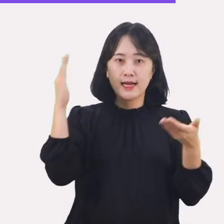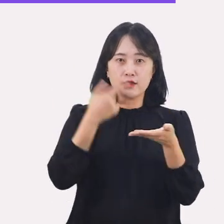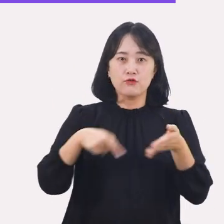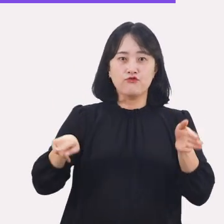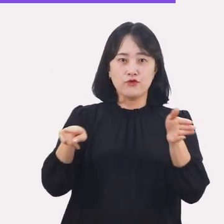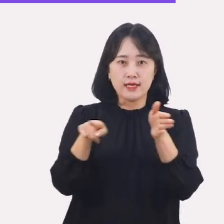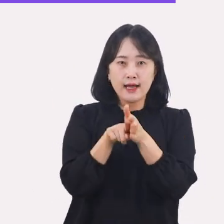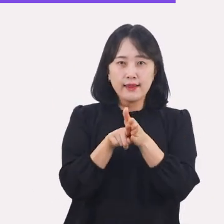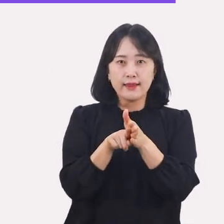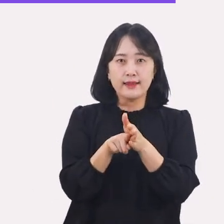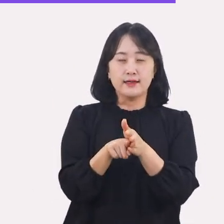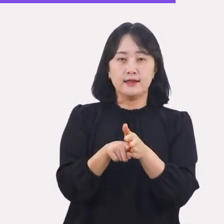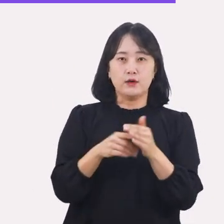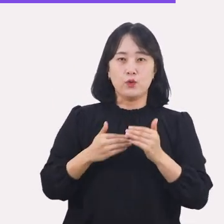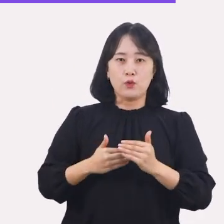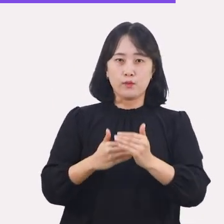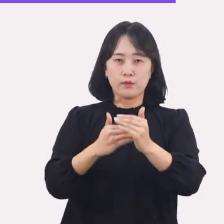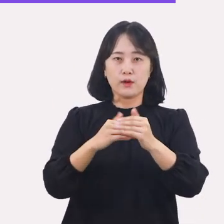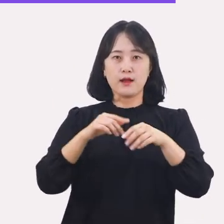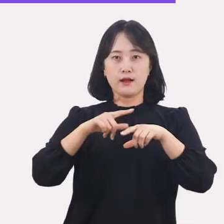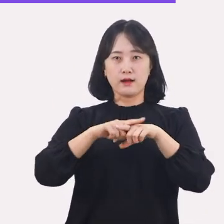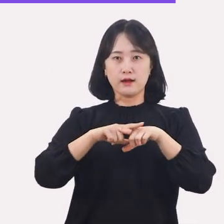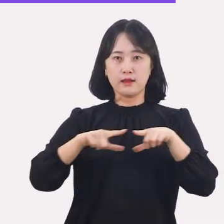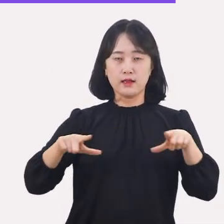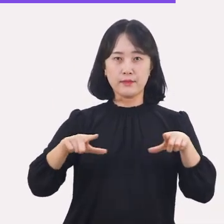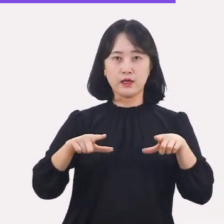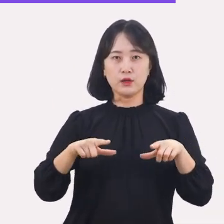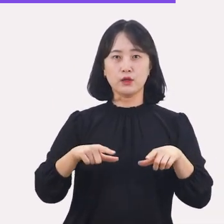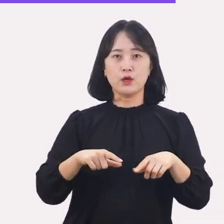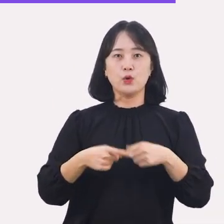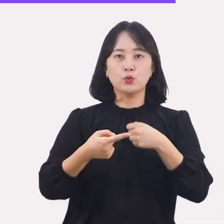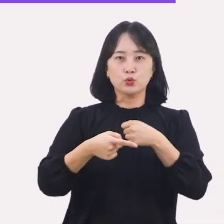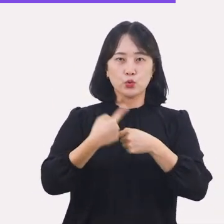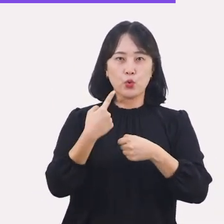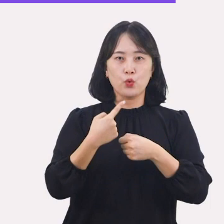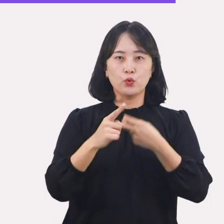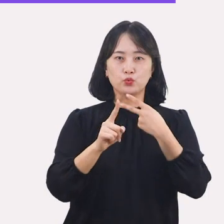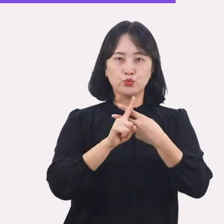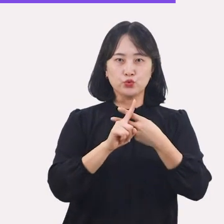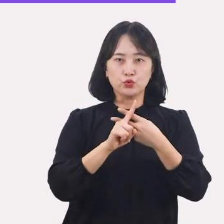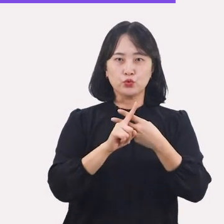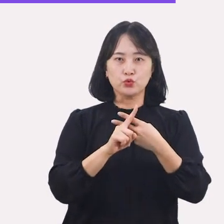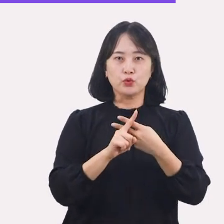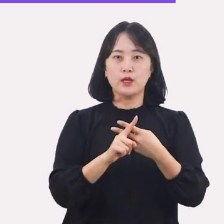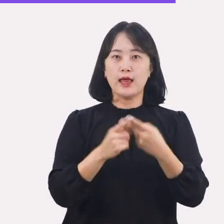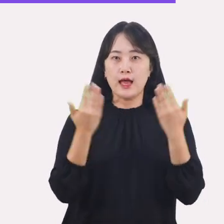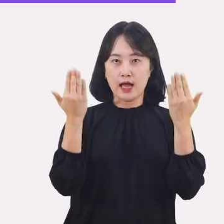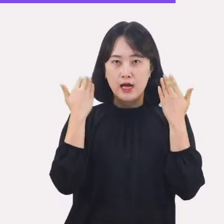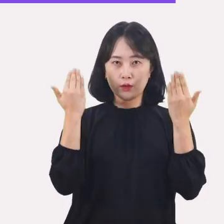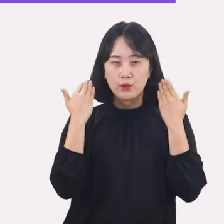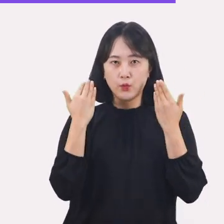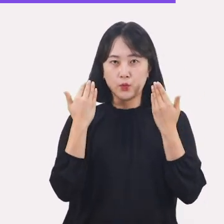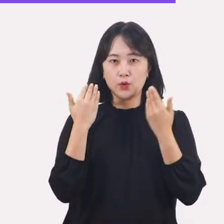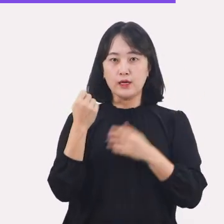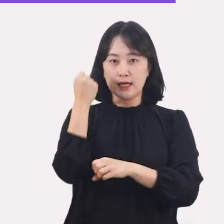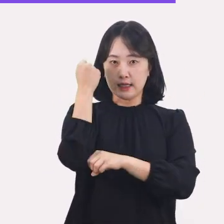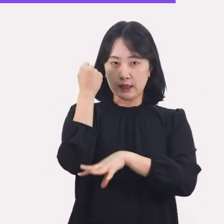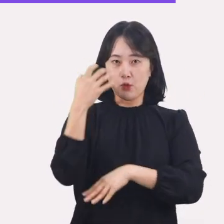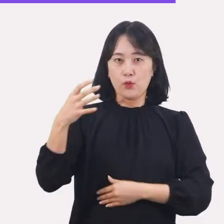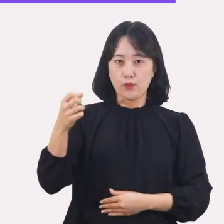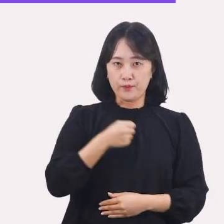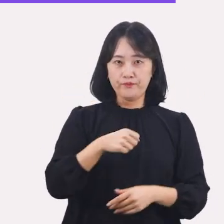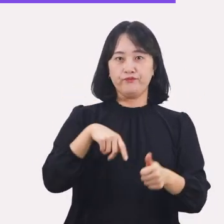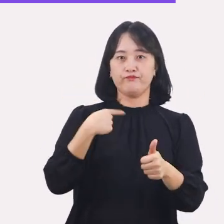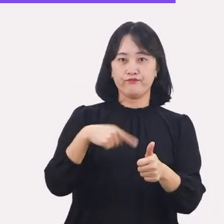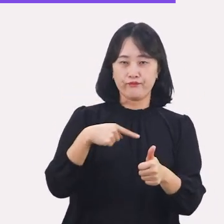교육과정인 특수교육 교육과정은 일반 교육과정인 초중등학교 교육과정을 근간으로 하고 있습니다. 다만